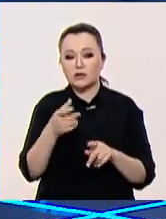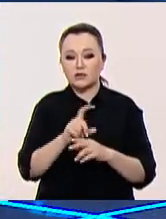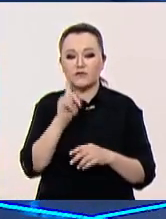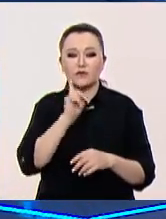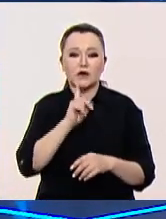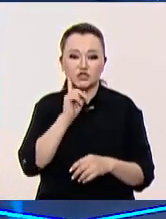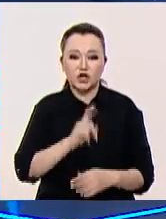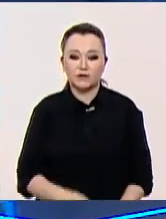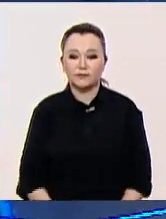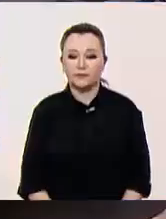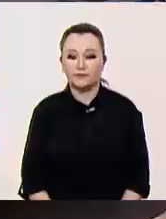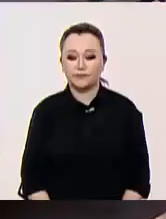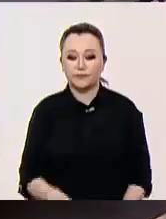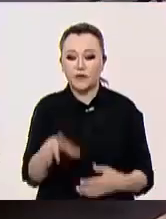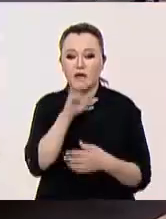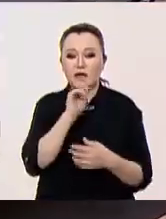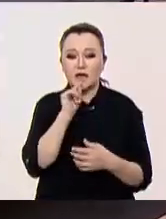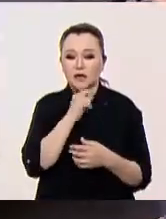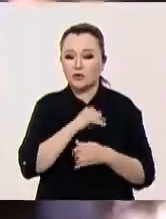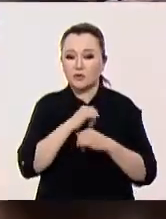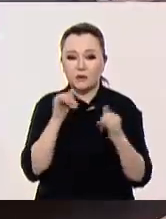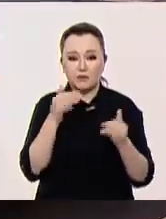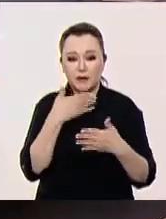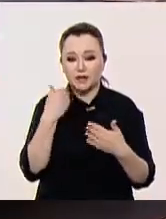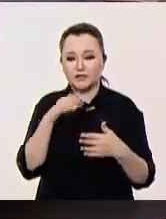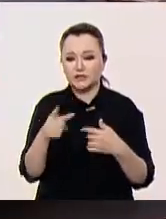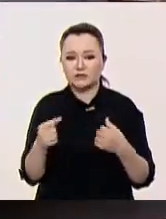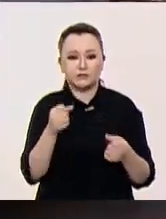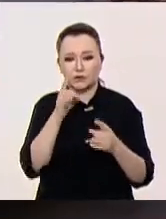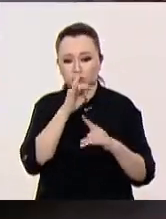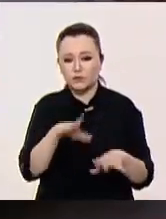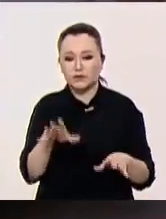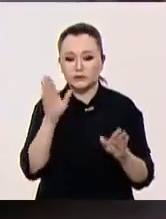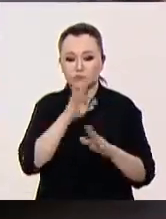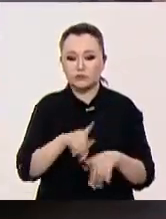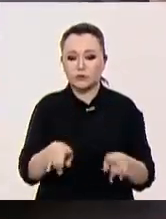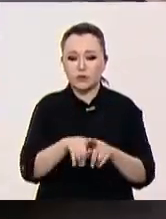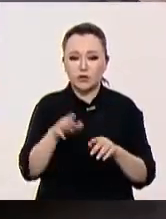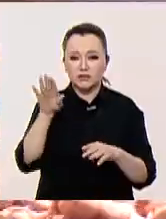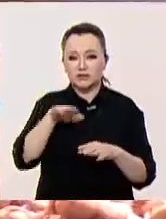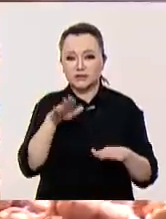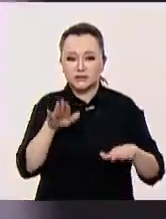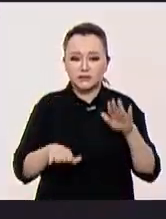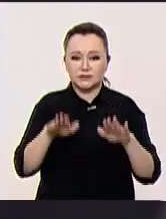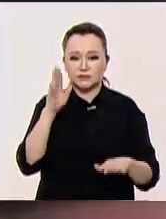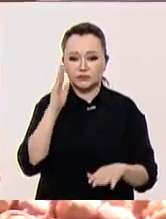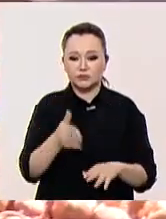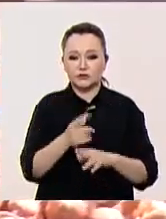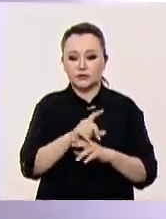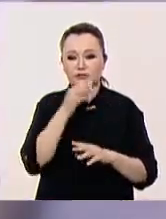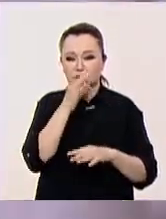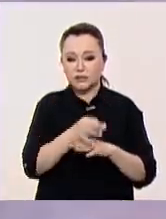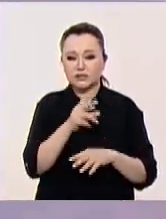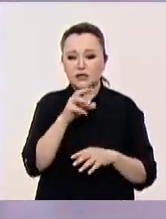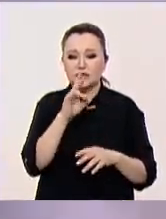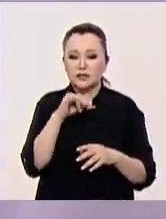көрінеді. Экономика дамымай, теңге тұрақталмай, тағдыры осылай тербеліп тұрады. Сарапшы Меруерт Махмотова ұлттық